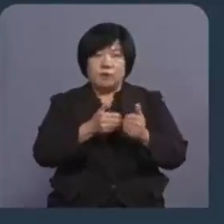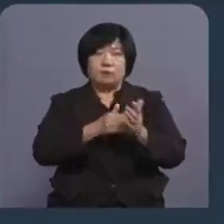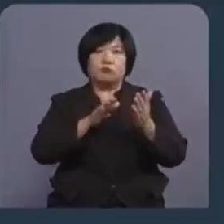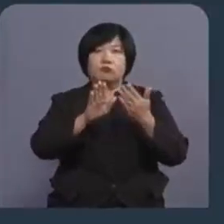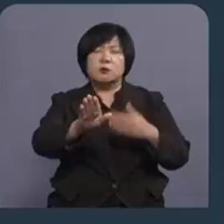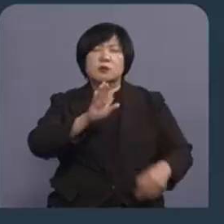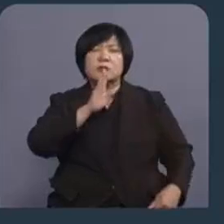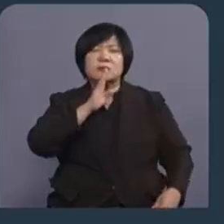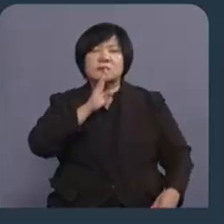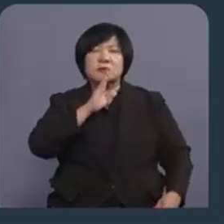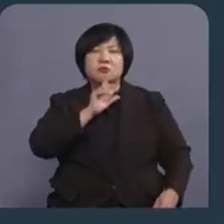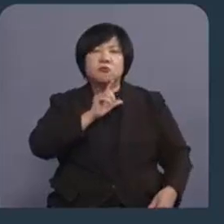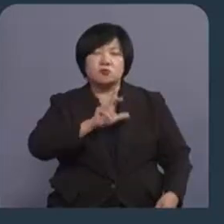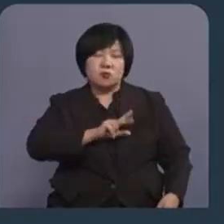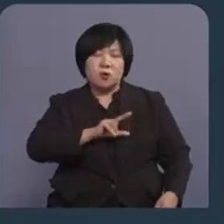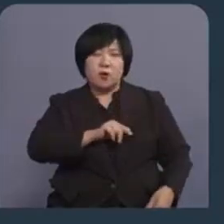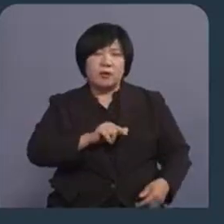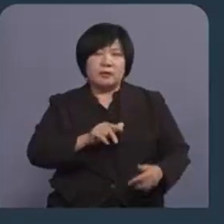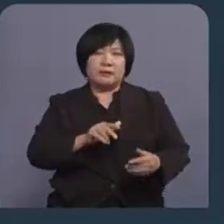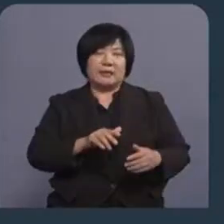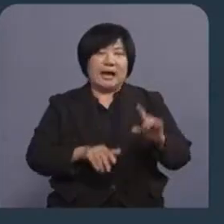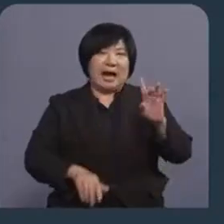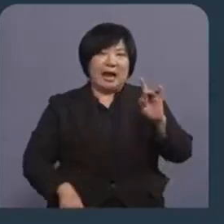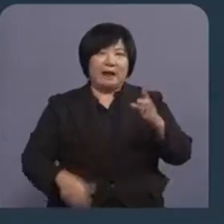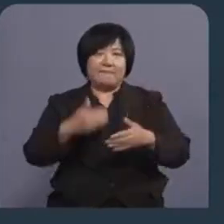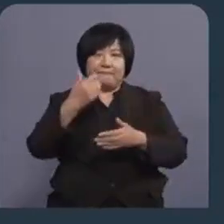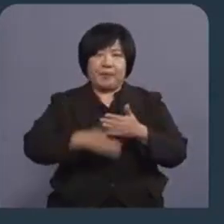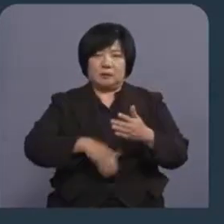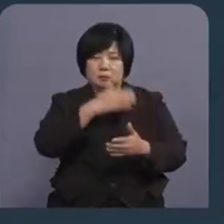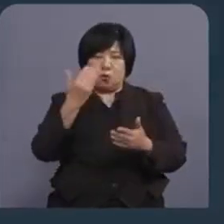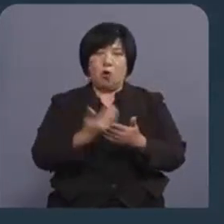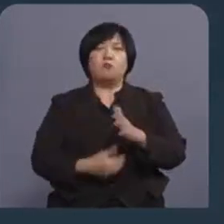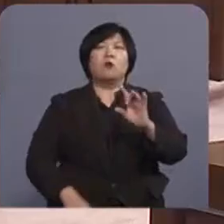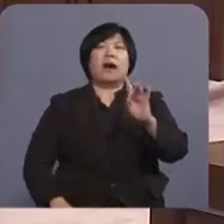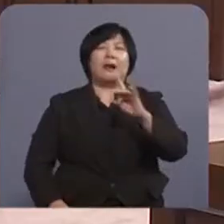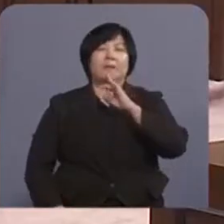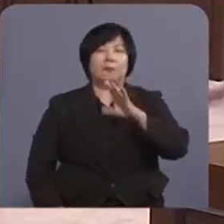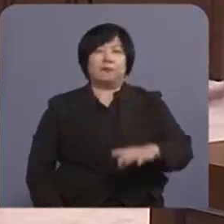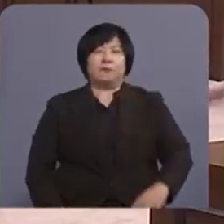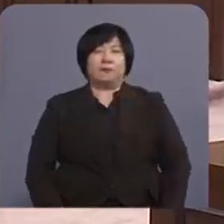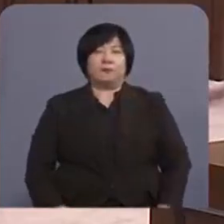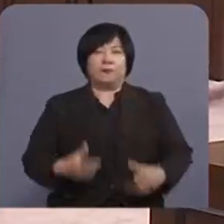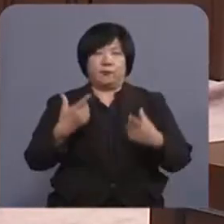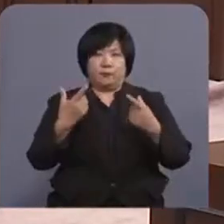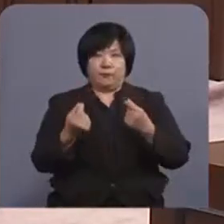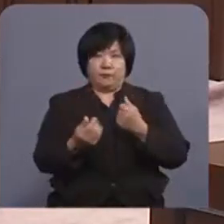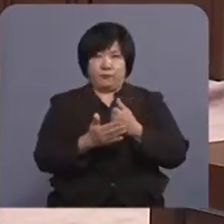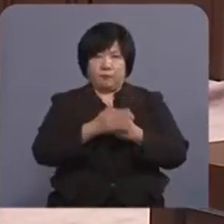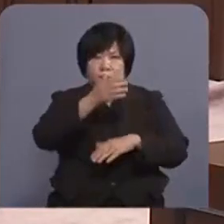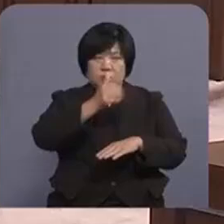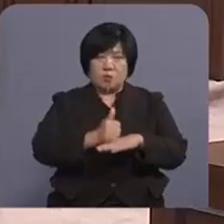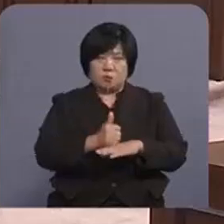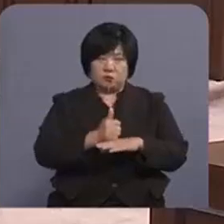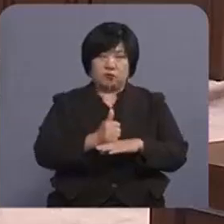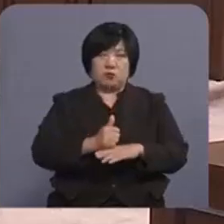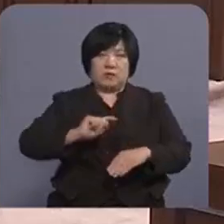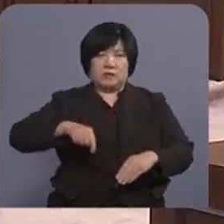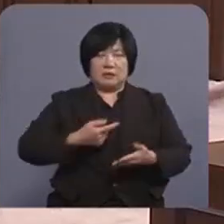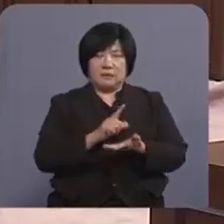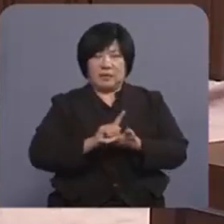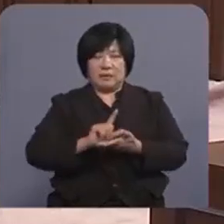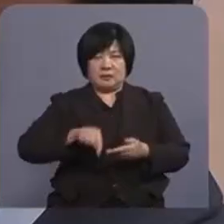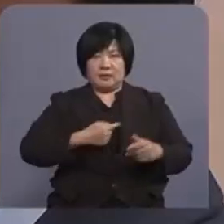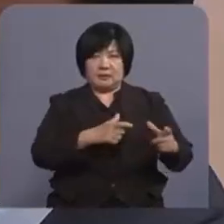의원들이 집 발휘한 조수는 한 차례를 제외하곤 전부 한 건에 그입니다 이렇다 보니 풀이 지방자치의